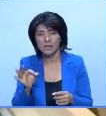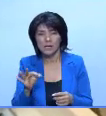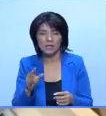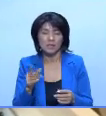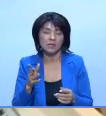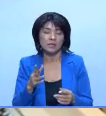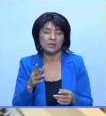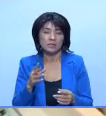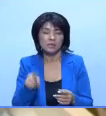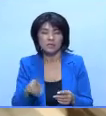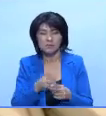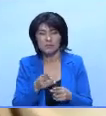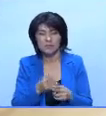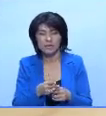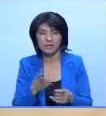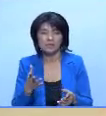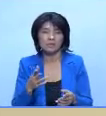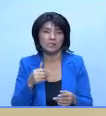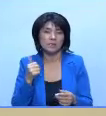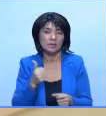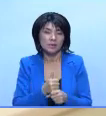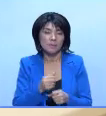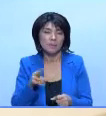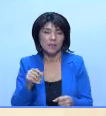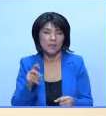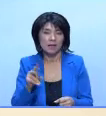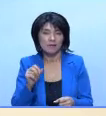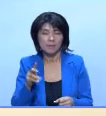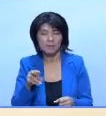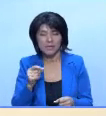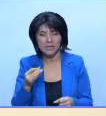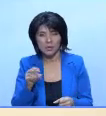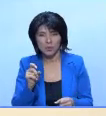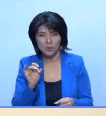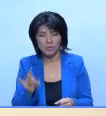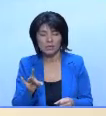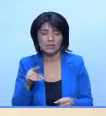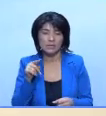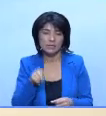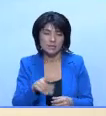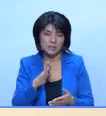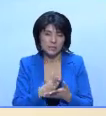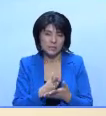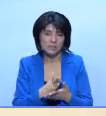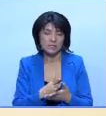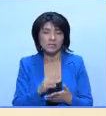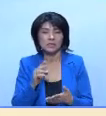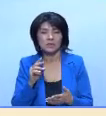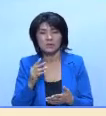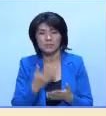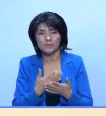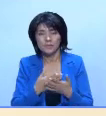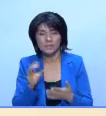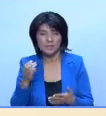данную металл здесь состоит из плавания и сплавов мельхиор кроме того имеется композиция в